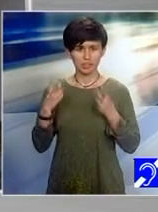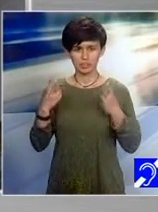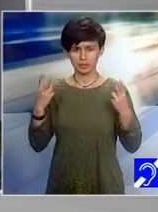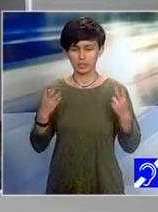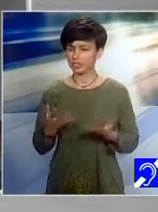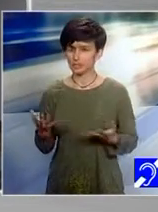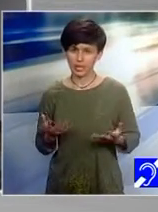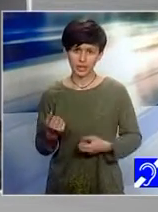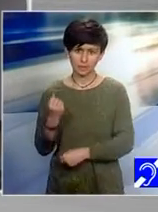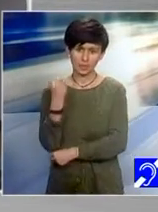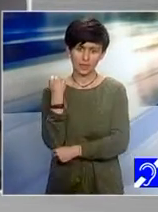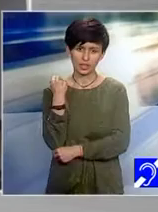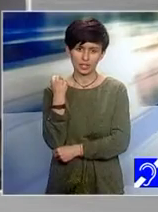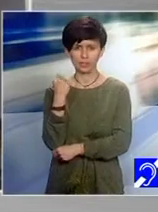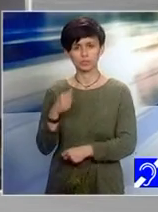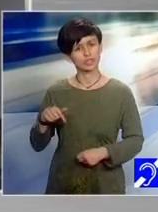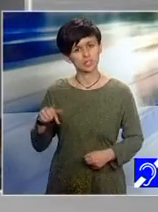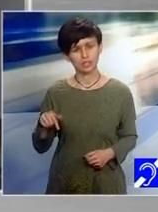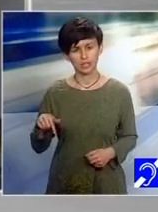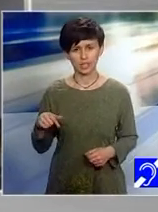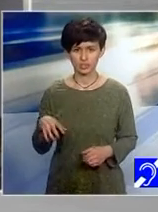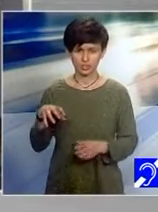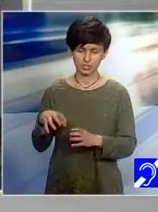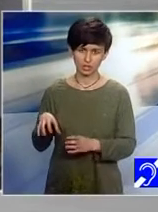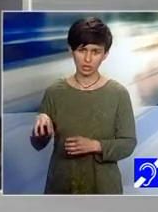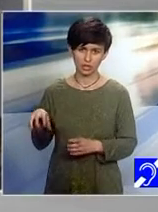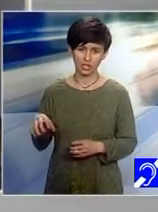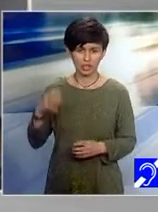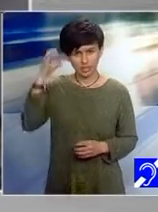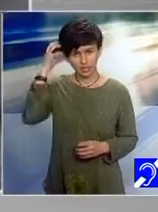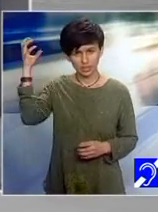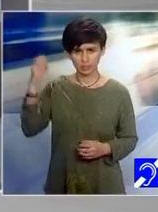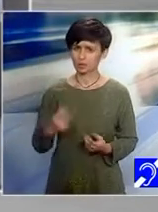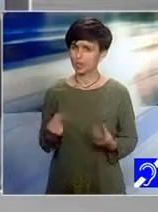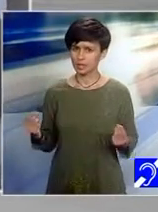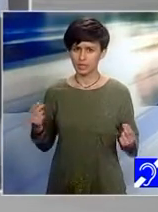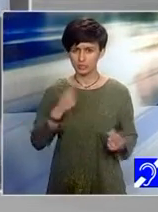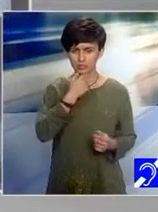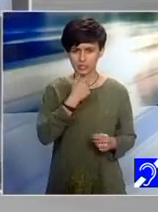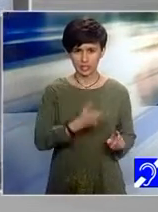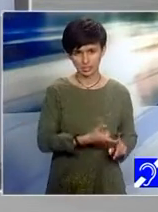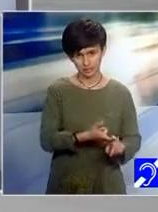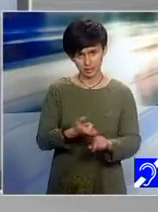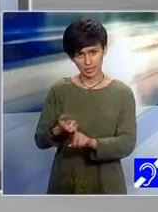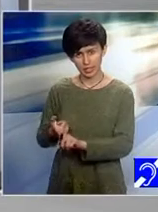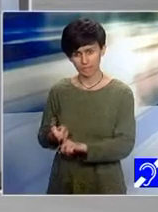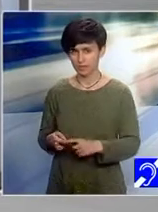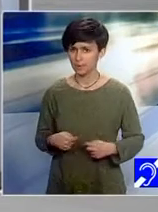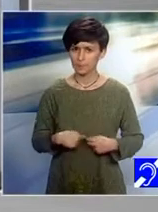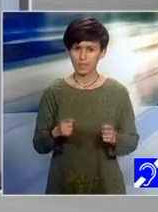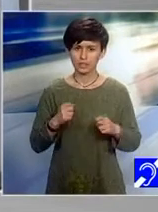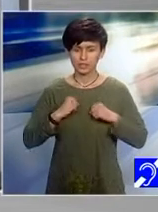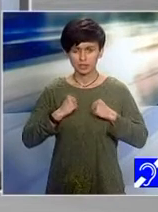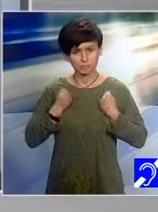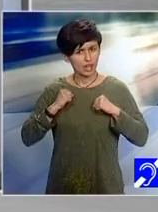găzduit acest locaj de cultură pe parcursul anilor, vis-a-vis de tot ce înseamnă